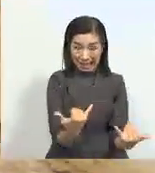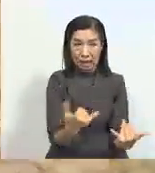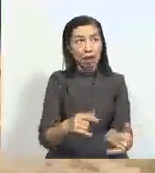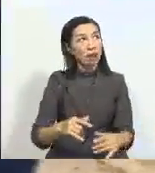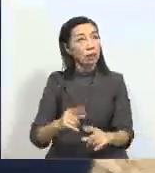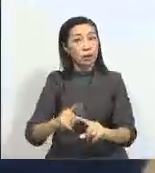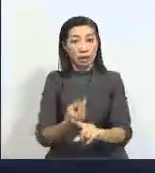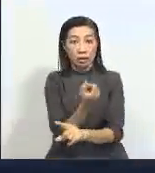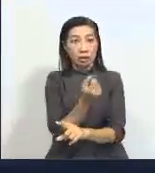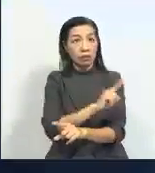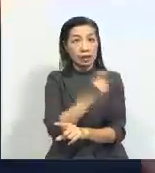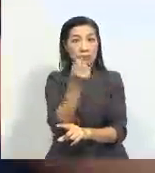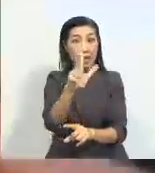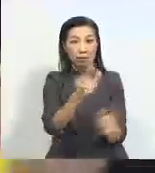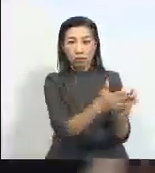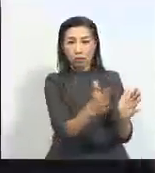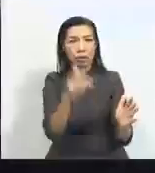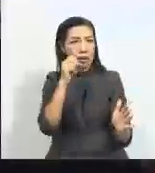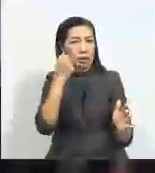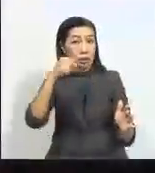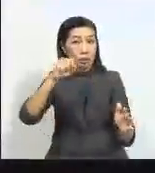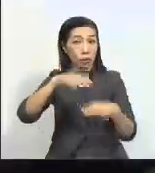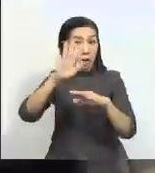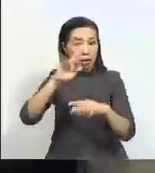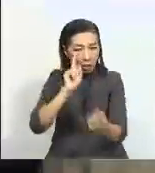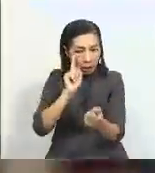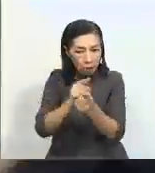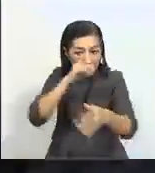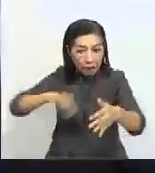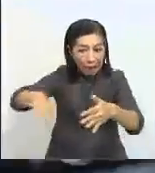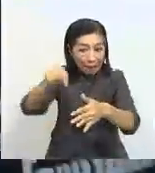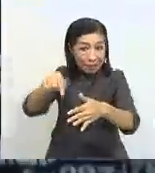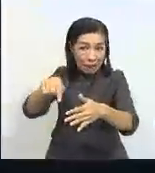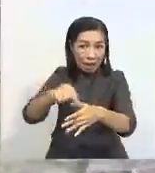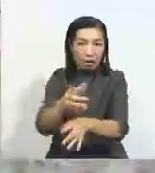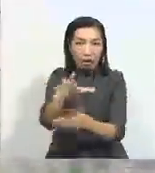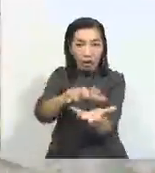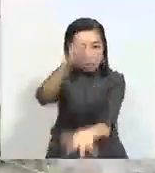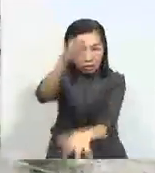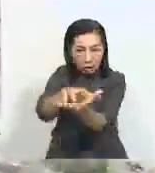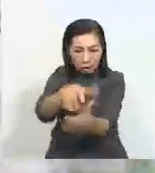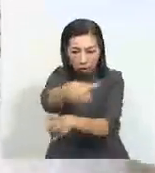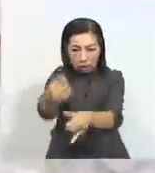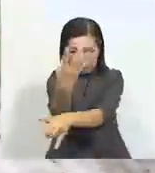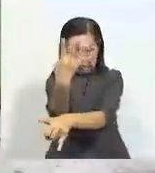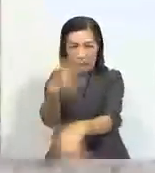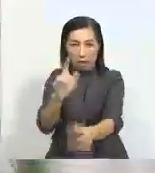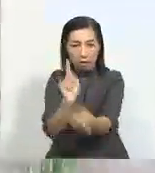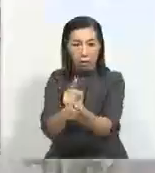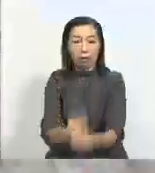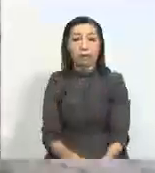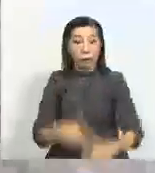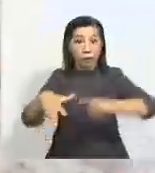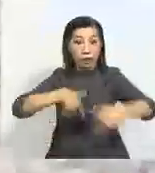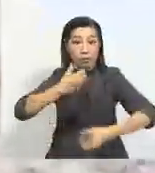ะวันนี้วันที่เท่าไหร่13เองผ่านมา10กว่าวันพบจระเข้4ตัวแล้วในสระน้ำธรรมชาติแบบนี้นะคะไปฟังเสียงชาวบ้านที่พบจระเข้กันห